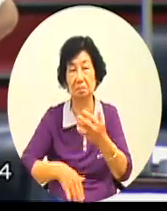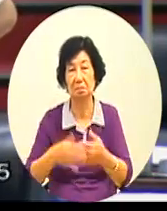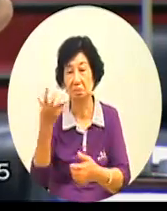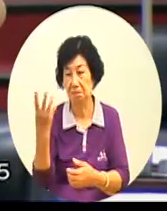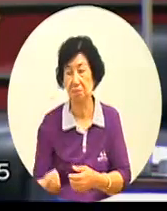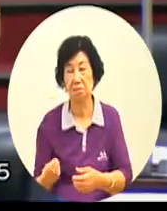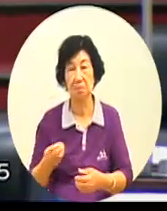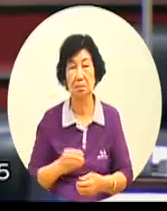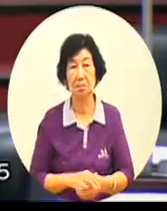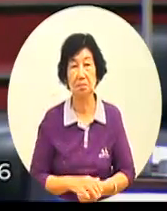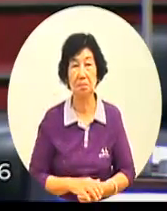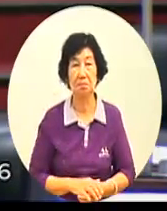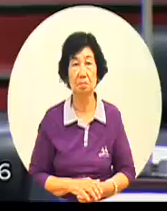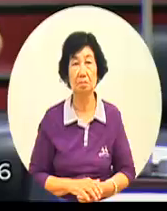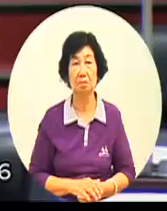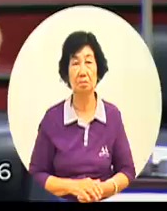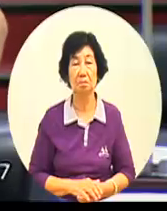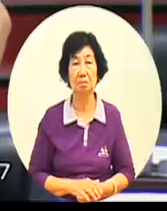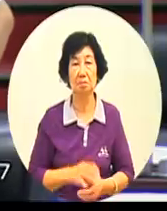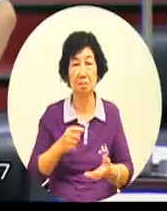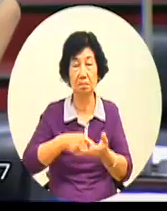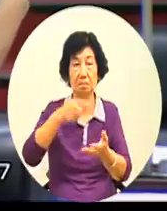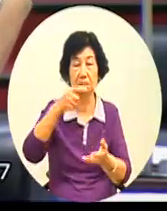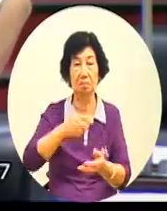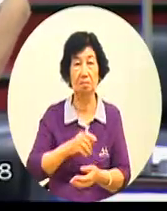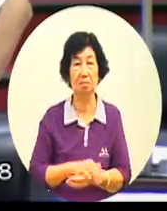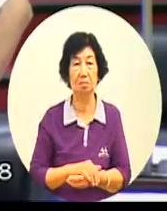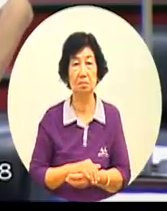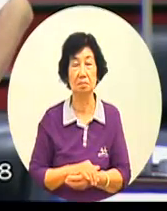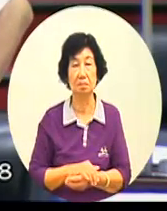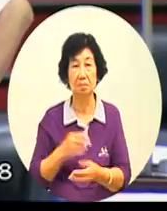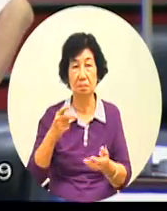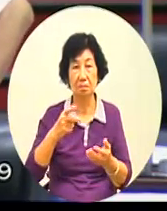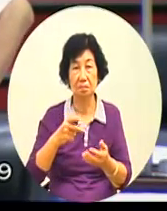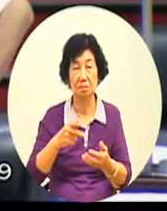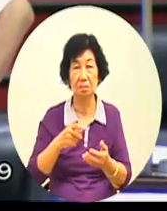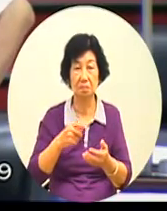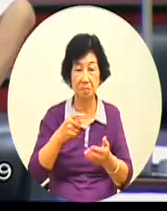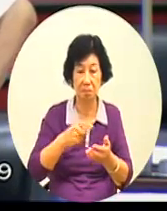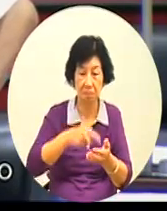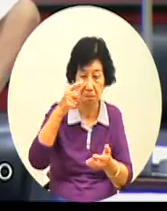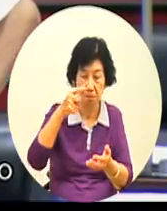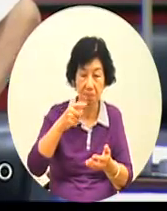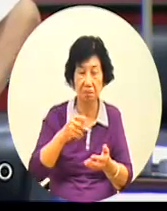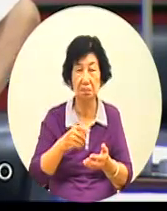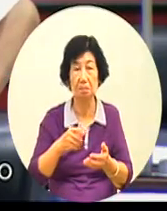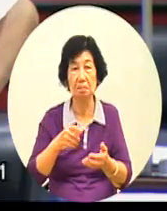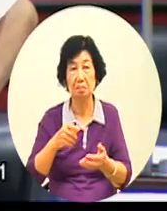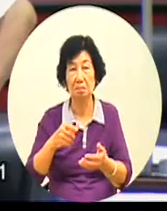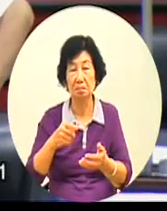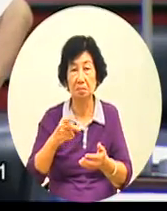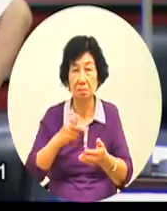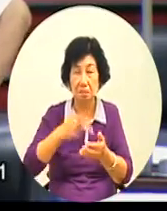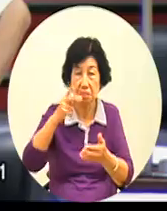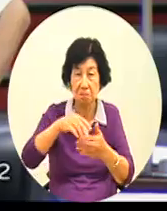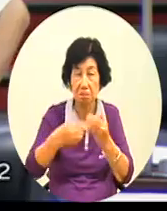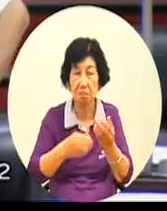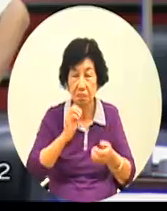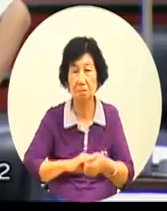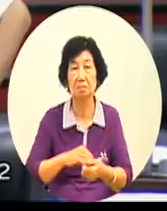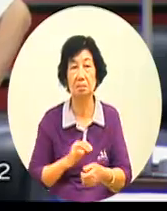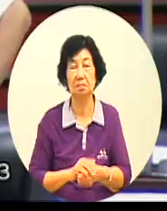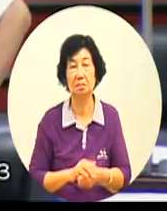像一次。两次啊， 对，当然，全国原住民都会2年1次啦哈。